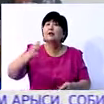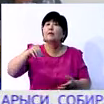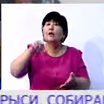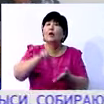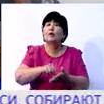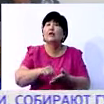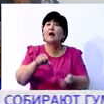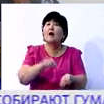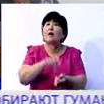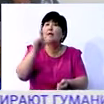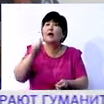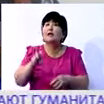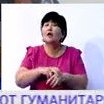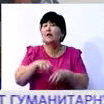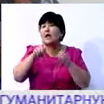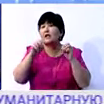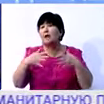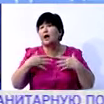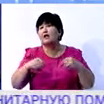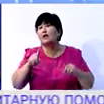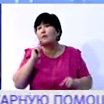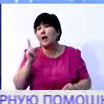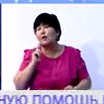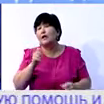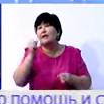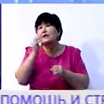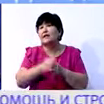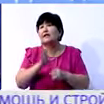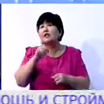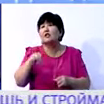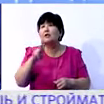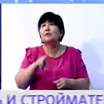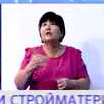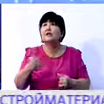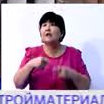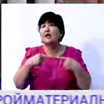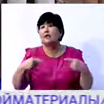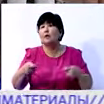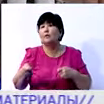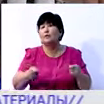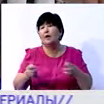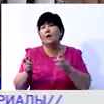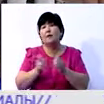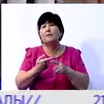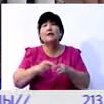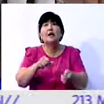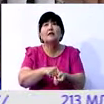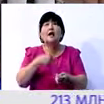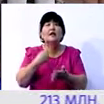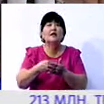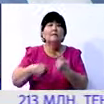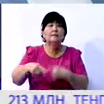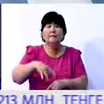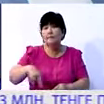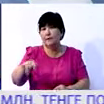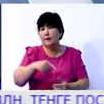участием наркологов, специалистов Центра здоровья молодежи, центров СПИД и ВЗОЖ, а также Управления по борьбе с наркобизнесом. По